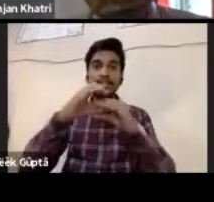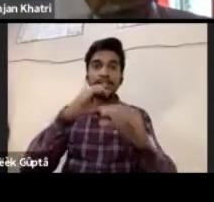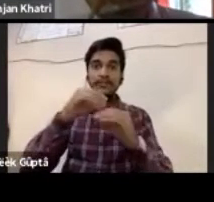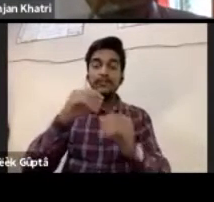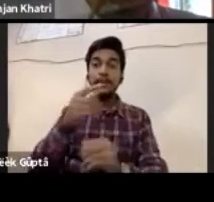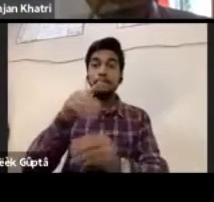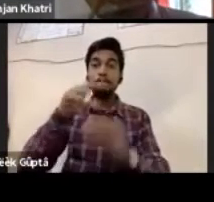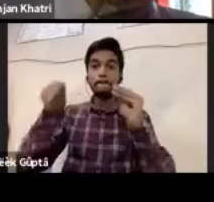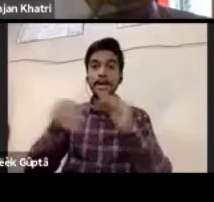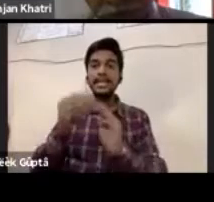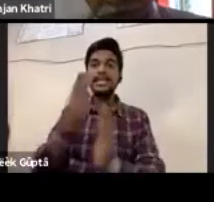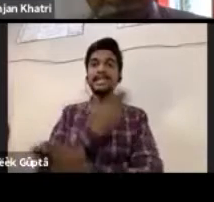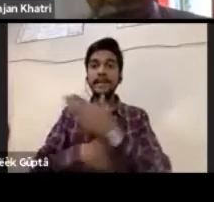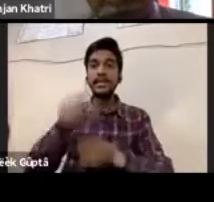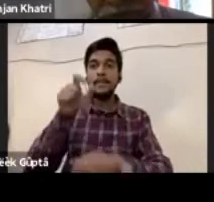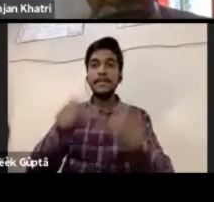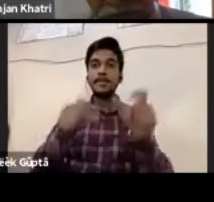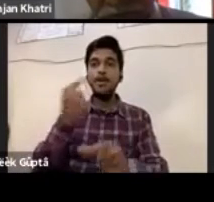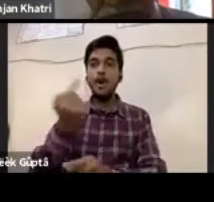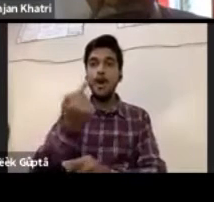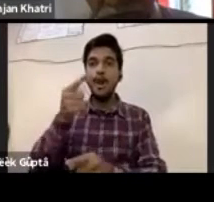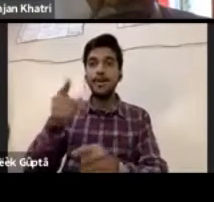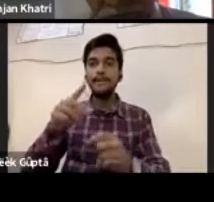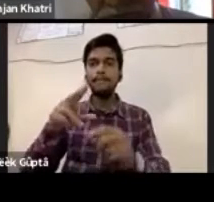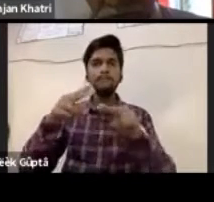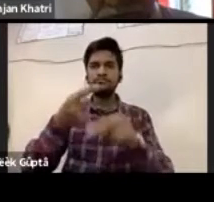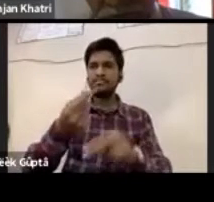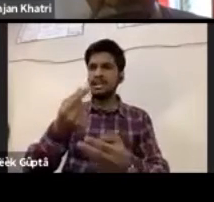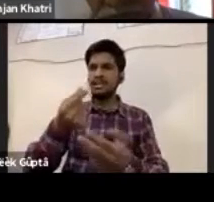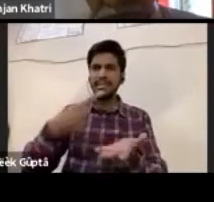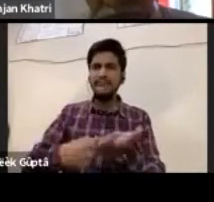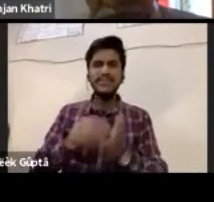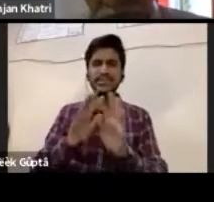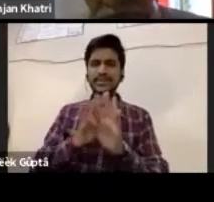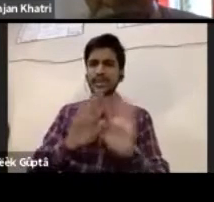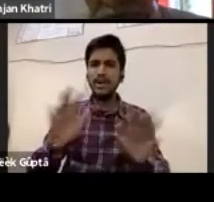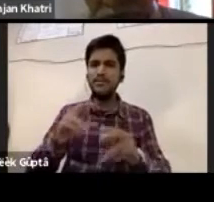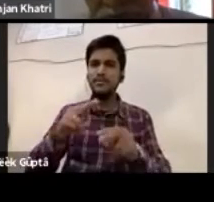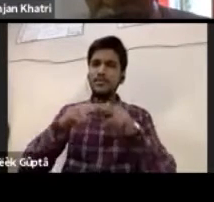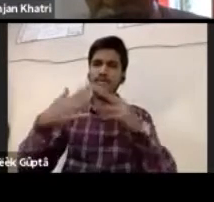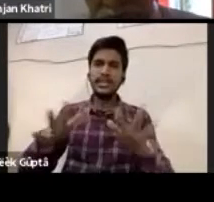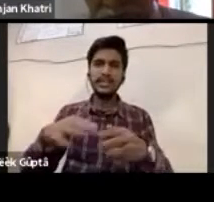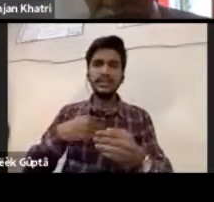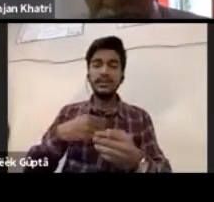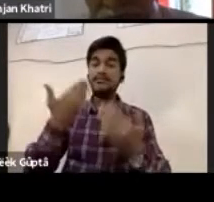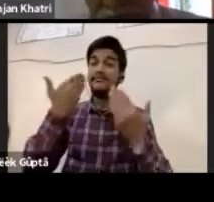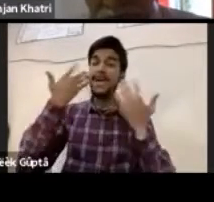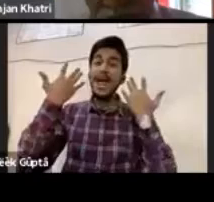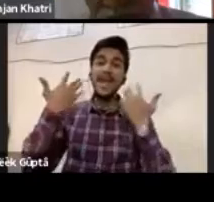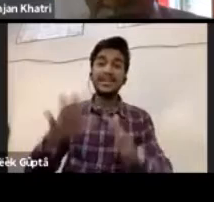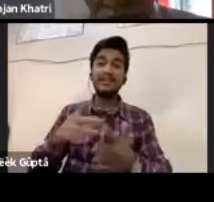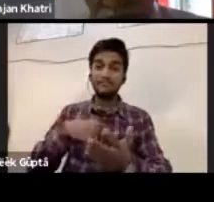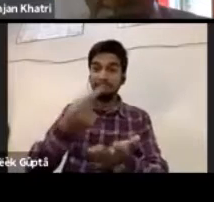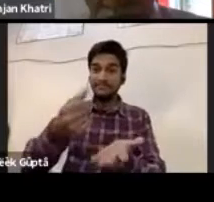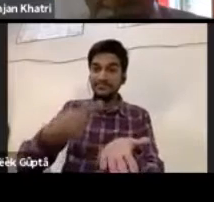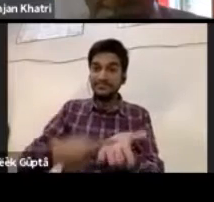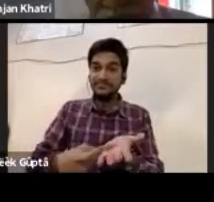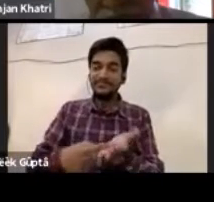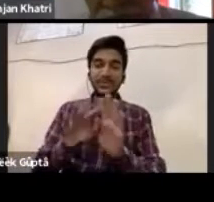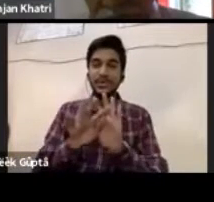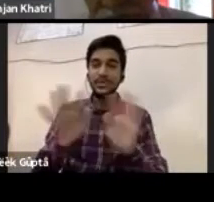को स्पेशली एंड दैट डू फ्री ऑफ चार्जेस. मैंने सोचा कि मैं कभी भी चार्जेस नहीं लूंगी. मैं समझती थी